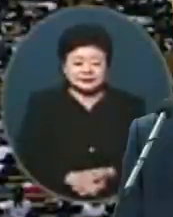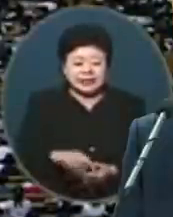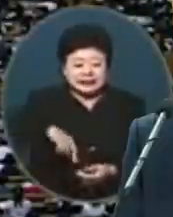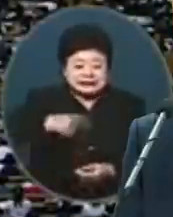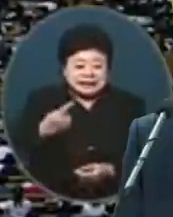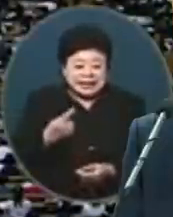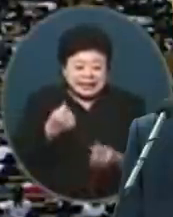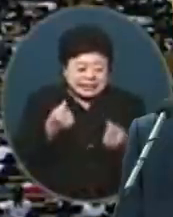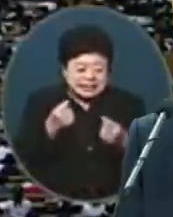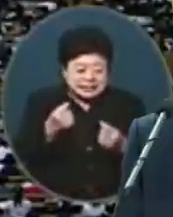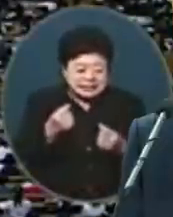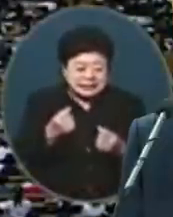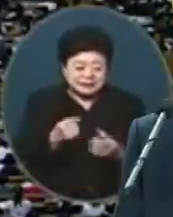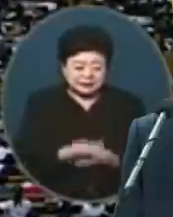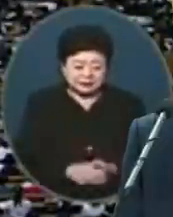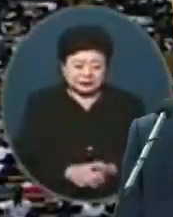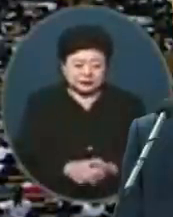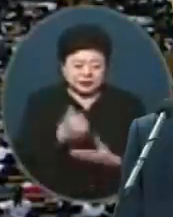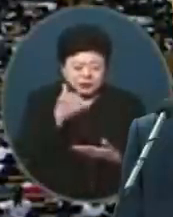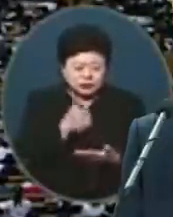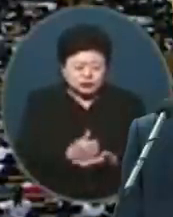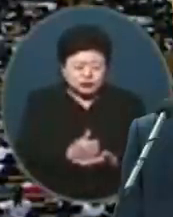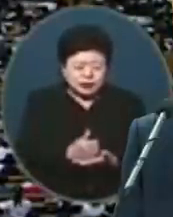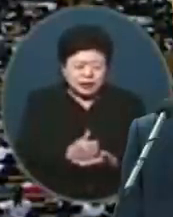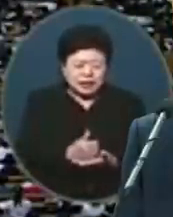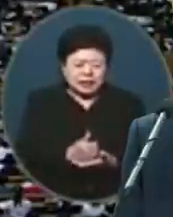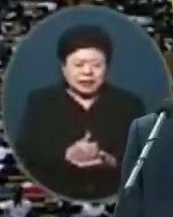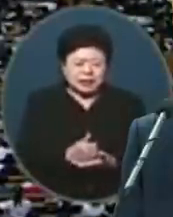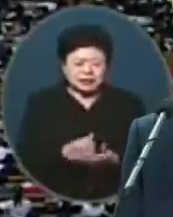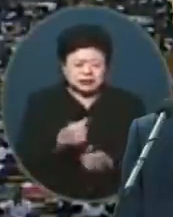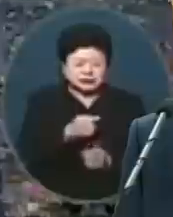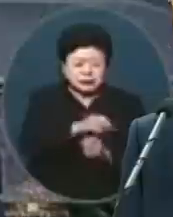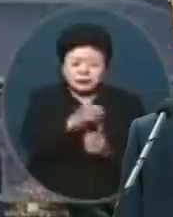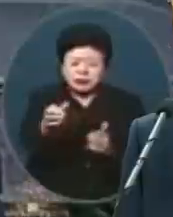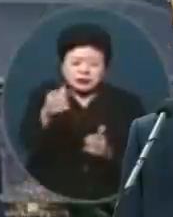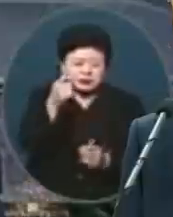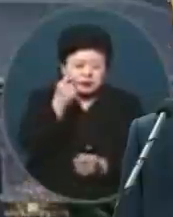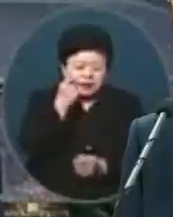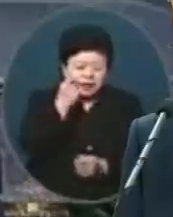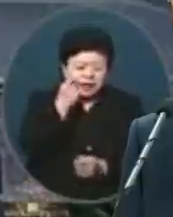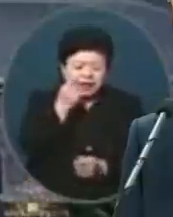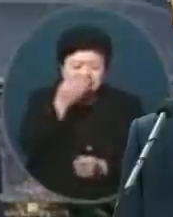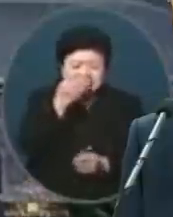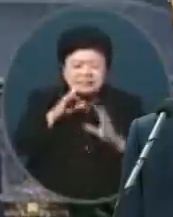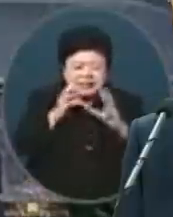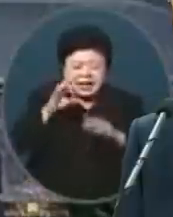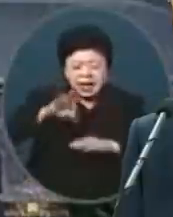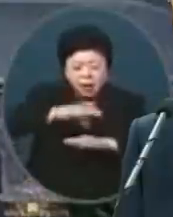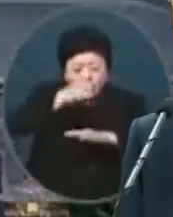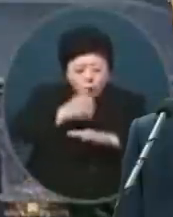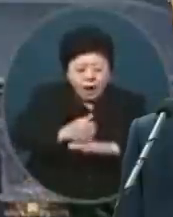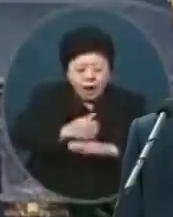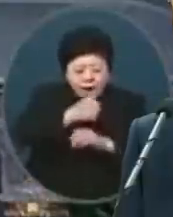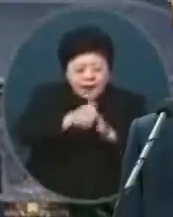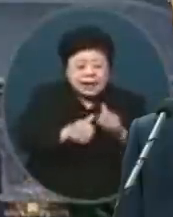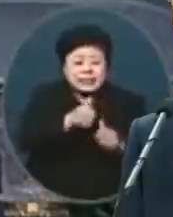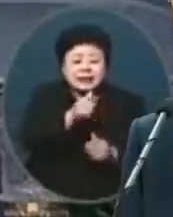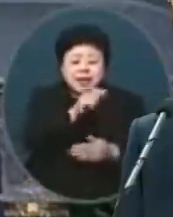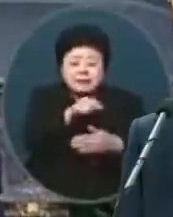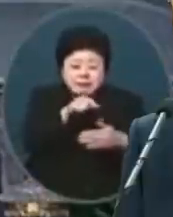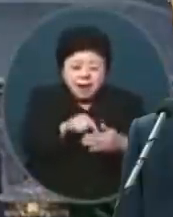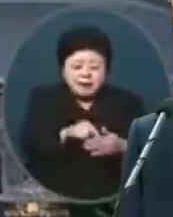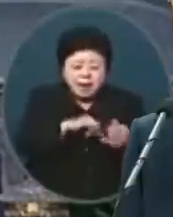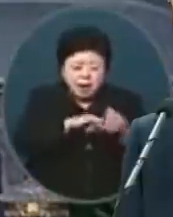자기의 힘으로 죄의 짐을 벗을 수 있는 사람은 아무도 없습니다. 이스라엘의 왕들 중에 하나님의 마음에